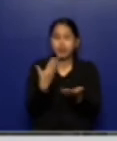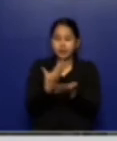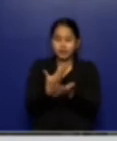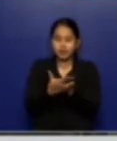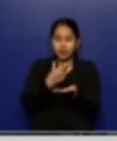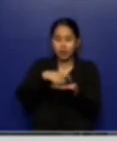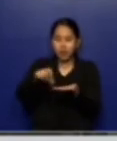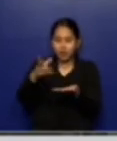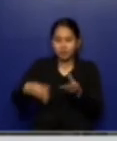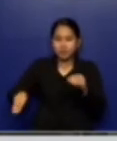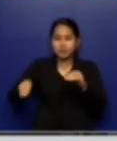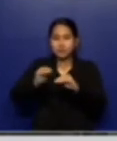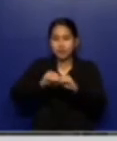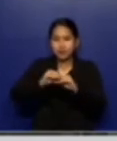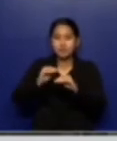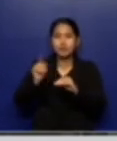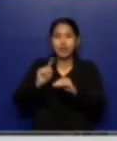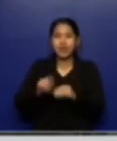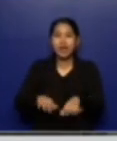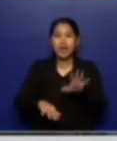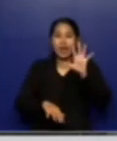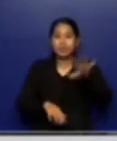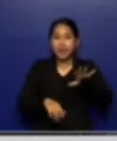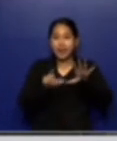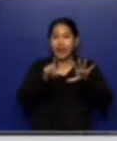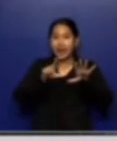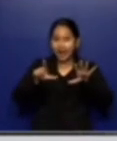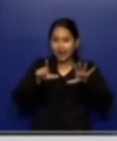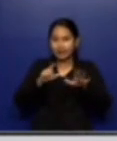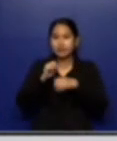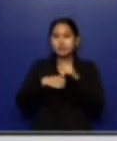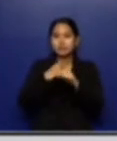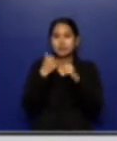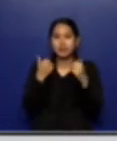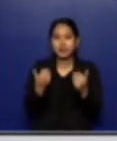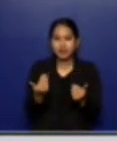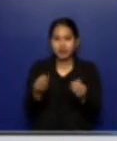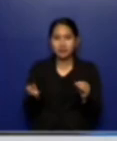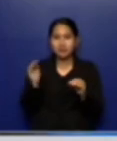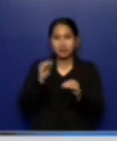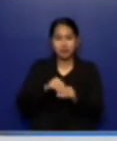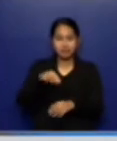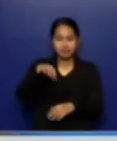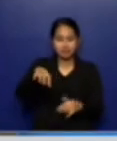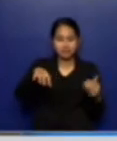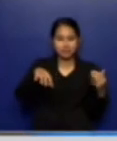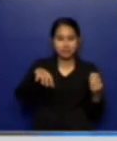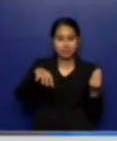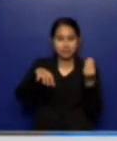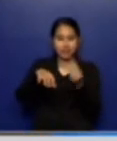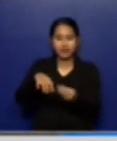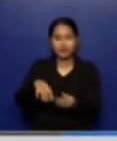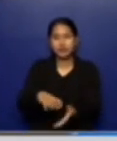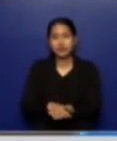มอยากให้เพิ่มด้วยจาก 5,000 ล้านปีนี้เห็นเป็นหมู่บ้านแล้ว